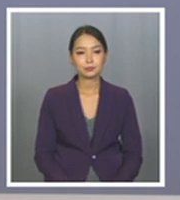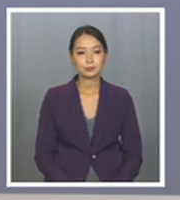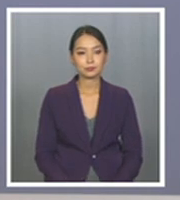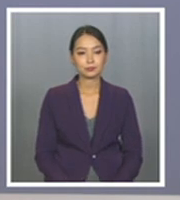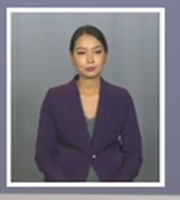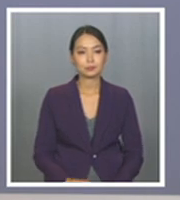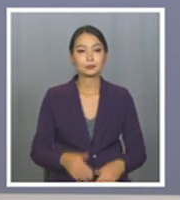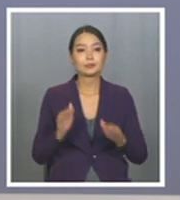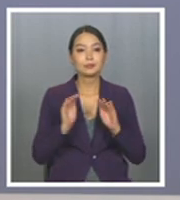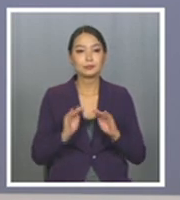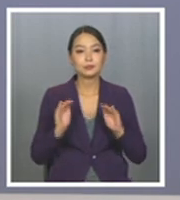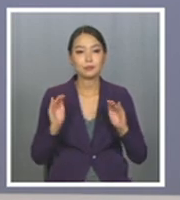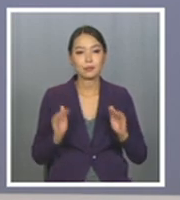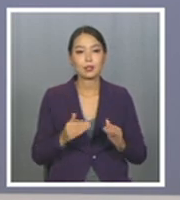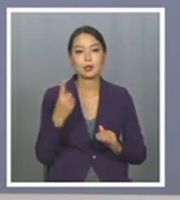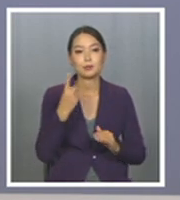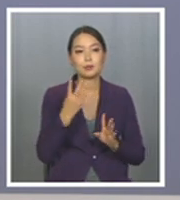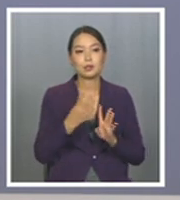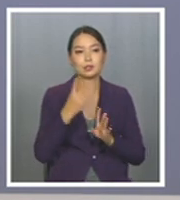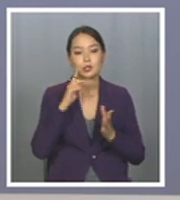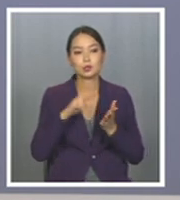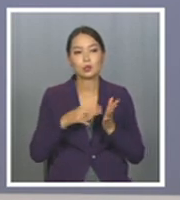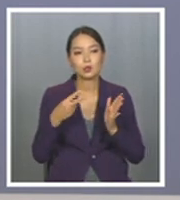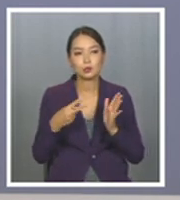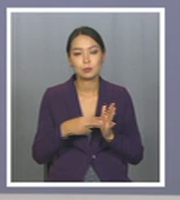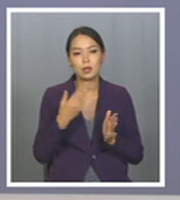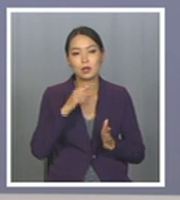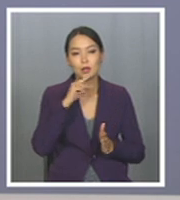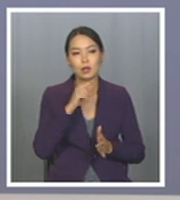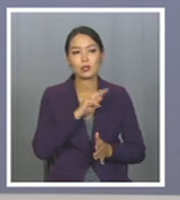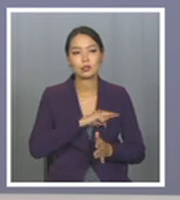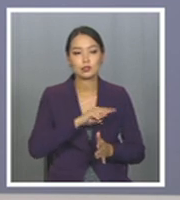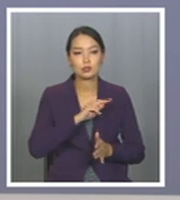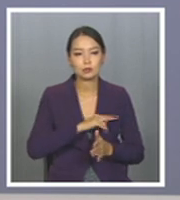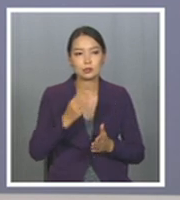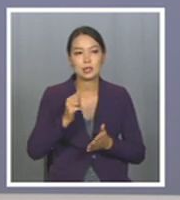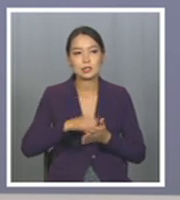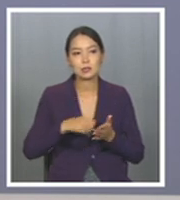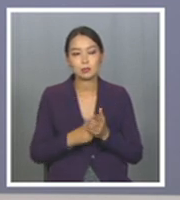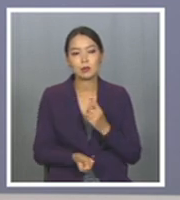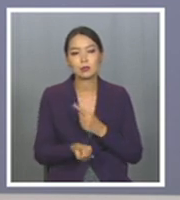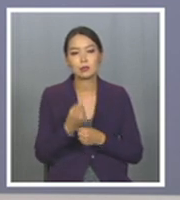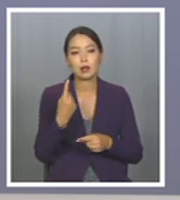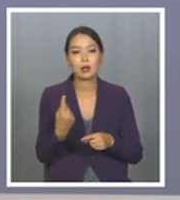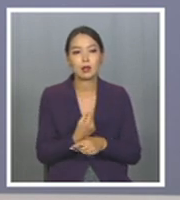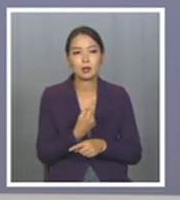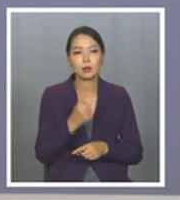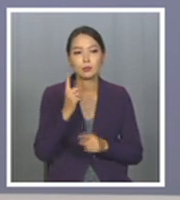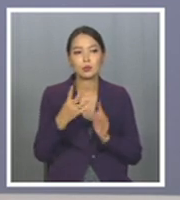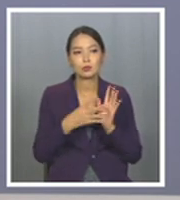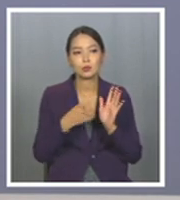Балалар, бірінші кезекте жоспарлы экономикалық жүйеге себеп болған алғышарттарға тоқталып өтейік. 1921